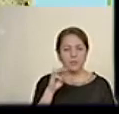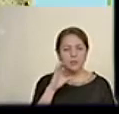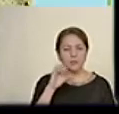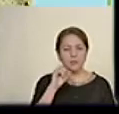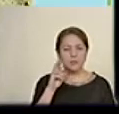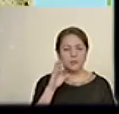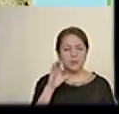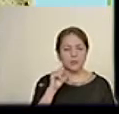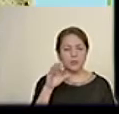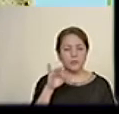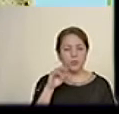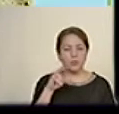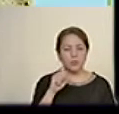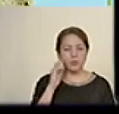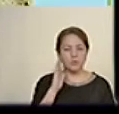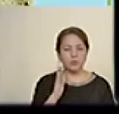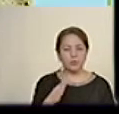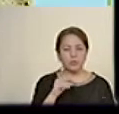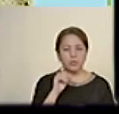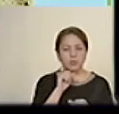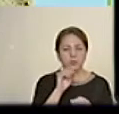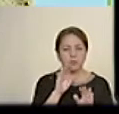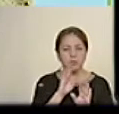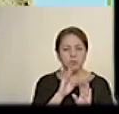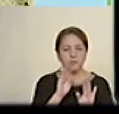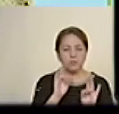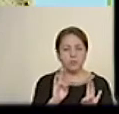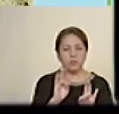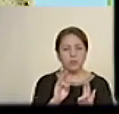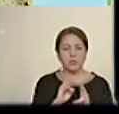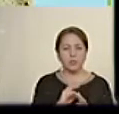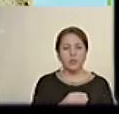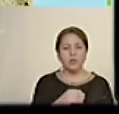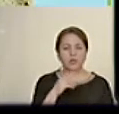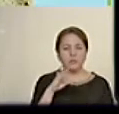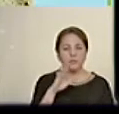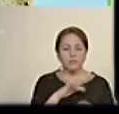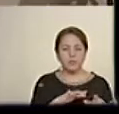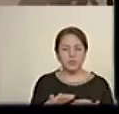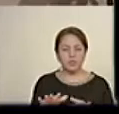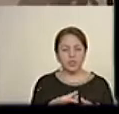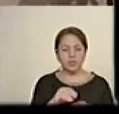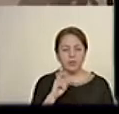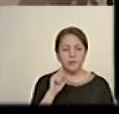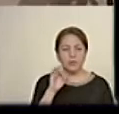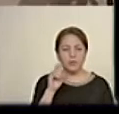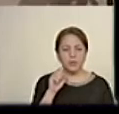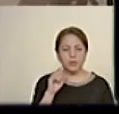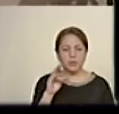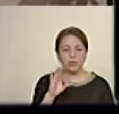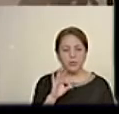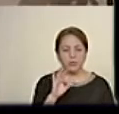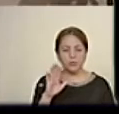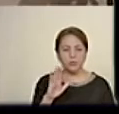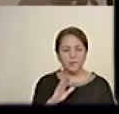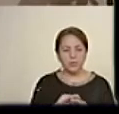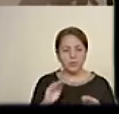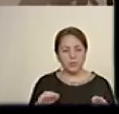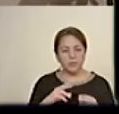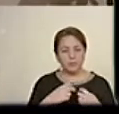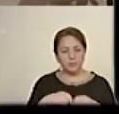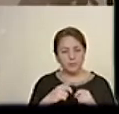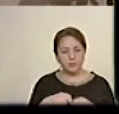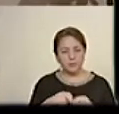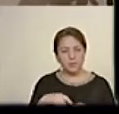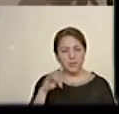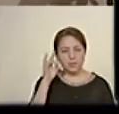остановлено движение барханов. Ну что, ребята, проверили? Ошибок немного? Вы у меня просто молодцы,